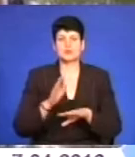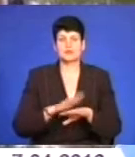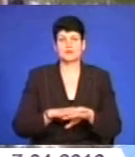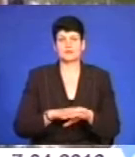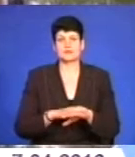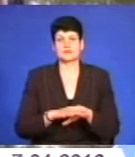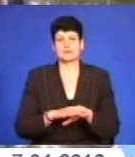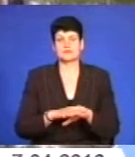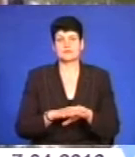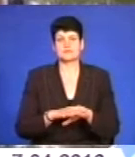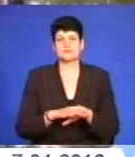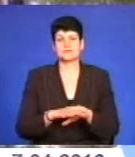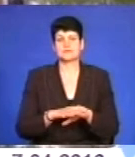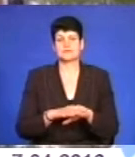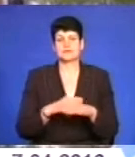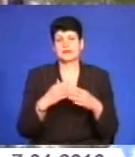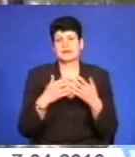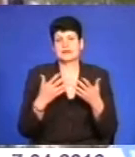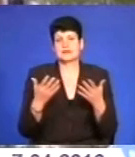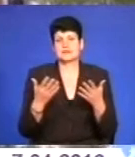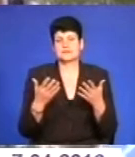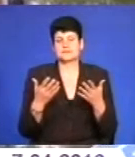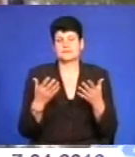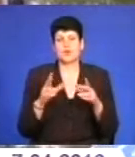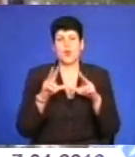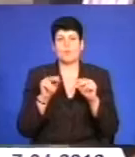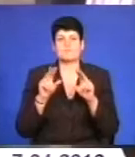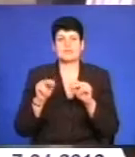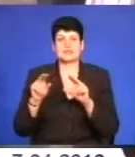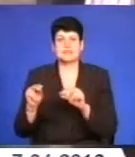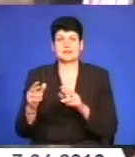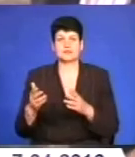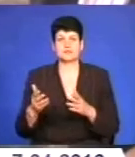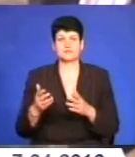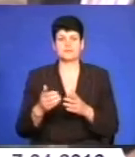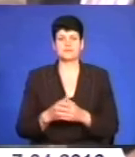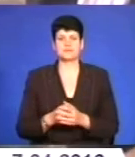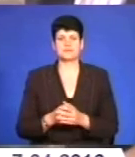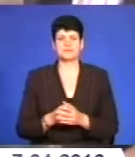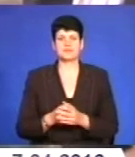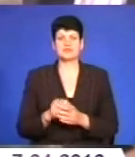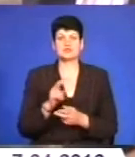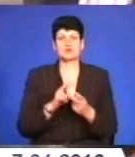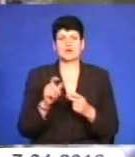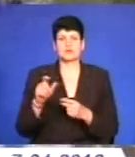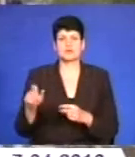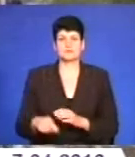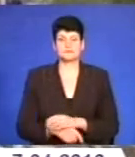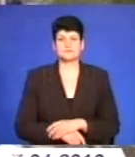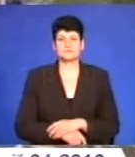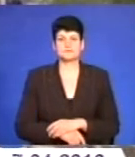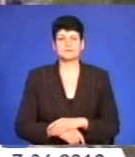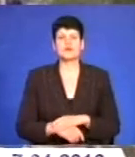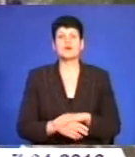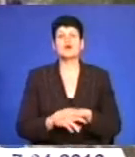ці якісь обіцянками чи шукати людей. То на вашу